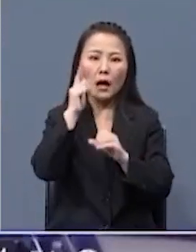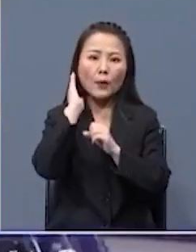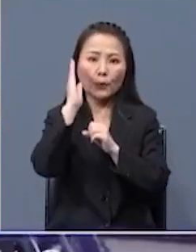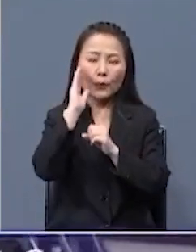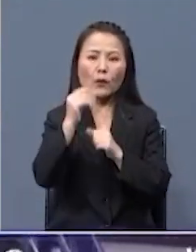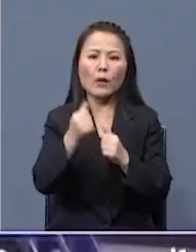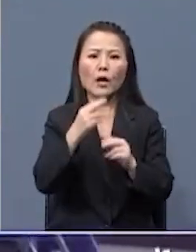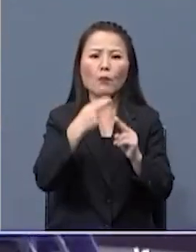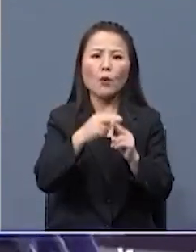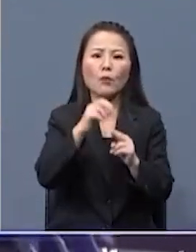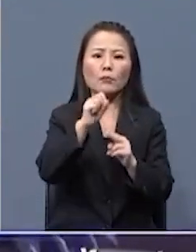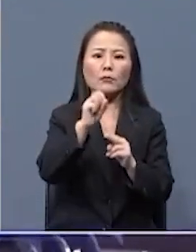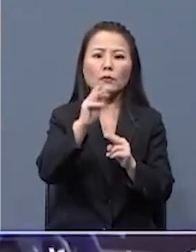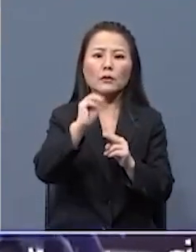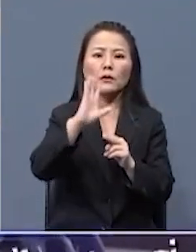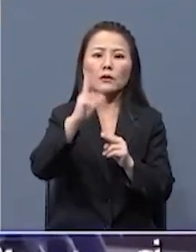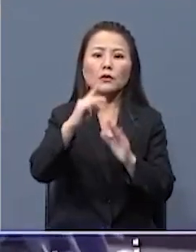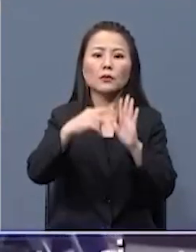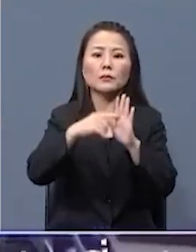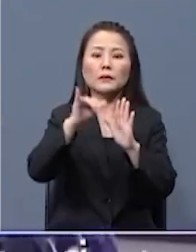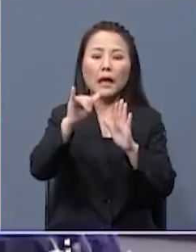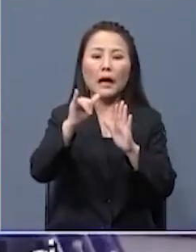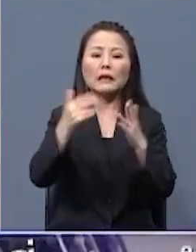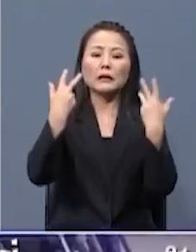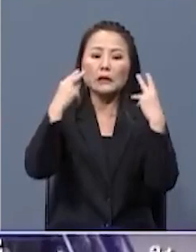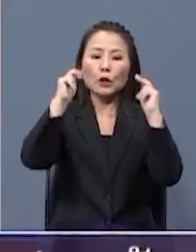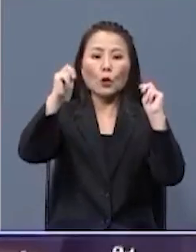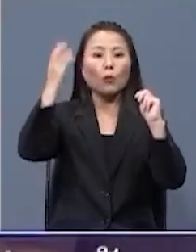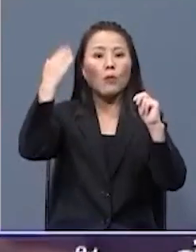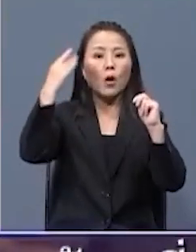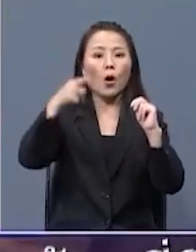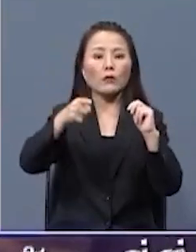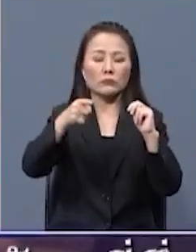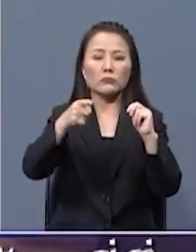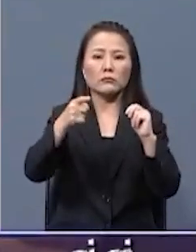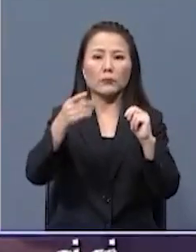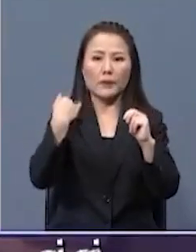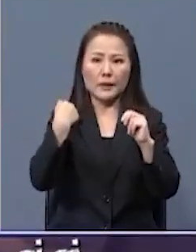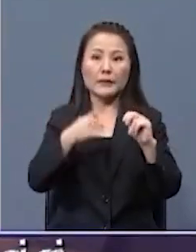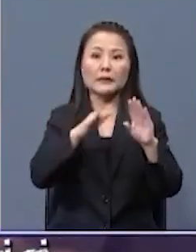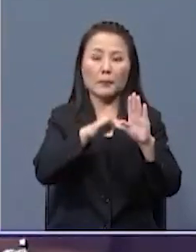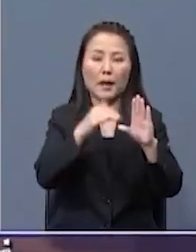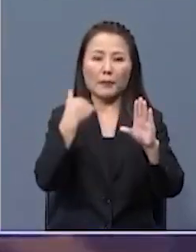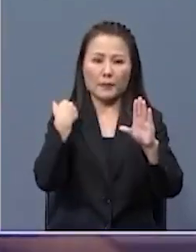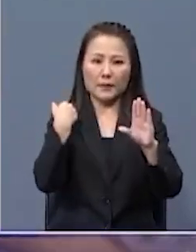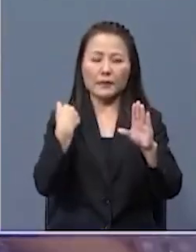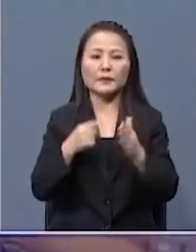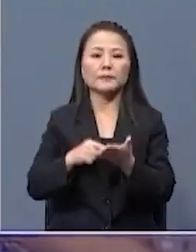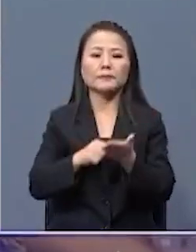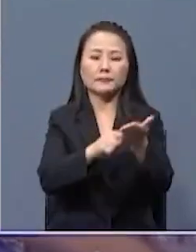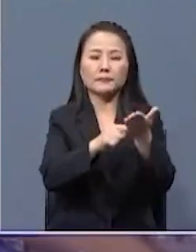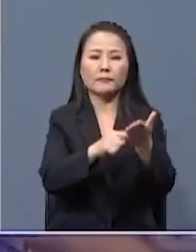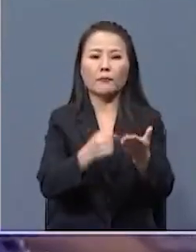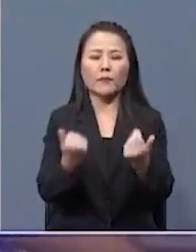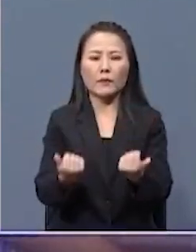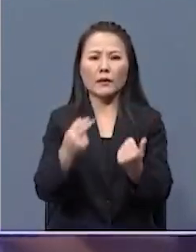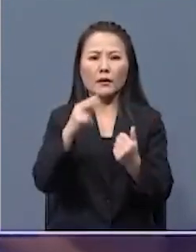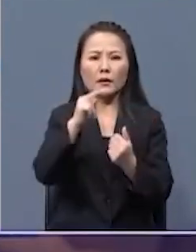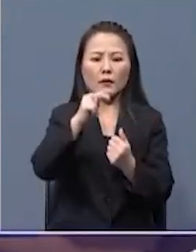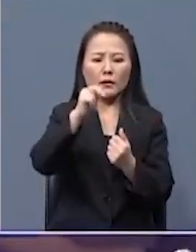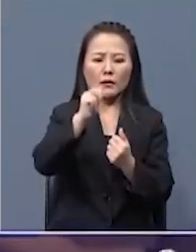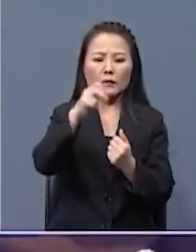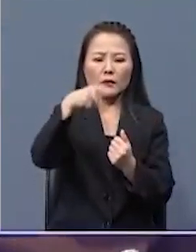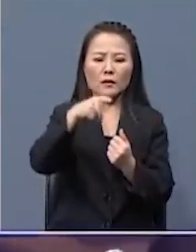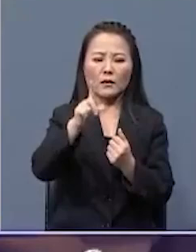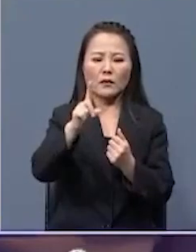จอคุณสมชายวงสวัสดิ์อดีตนายกรัฐมนตรีนี่ก็ไปยื่นสมัครเหมือนกันนะครับขณะที่นายนพดลสุย